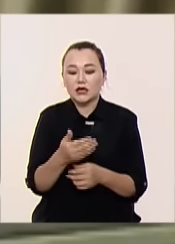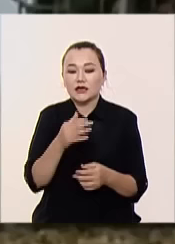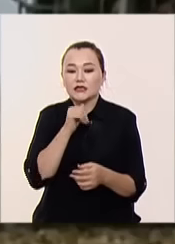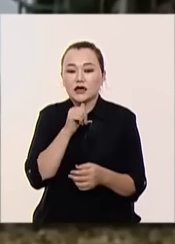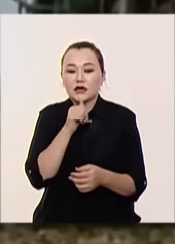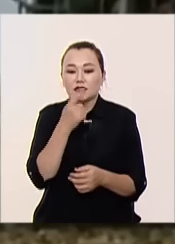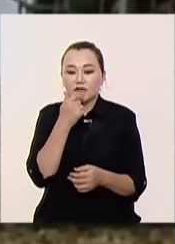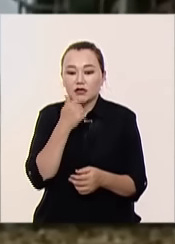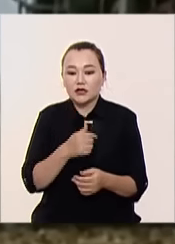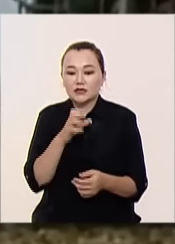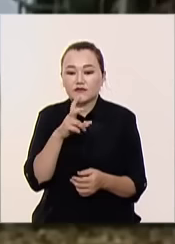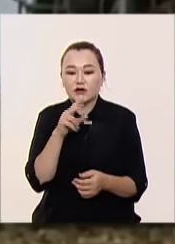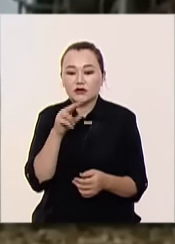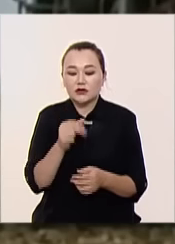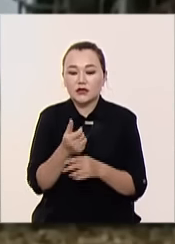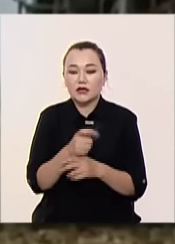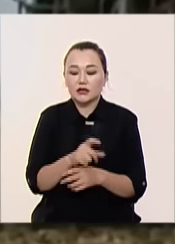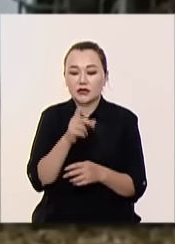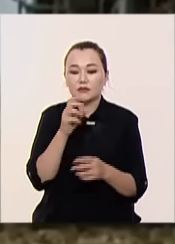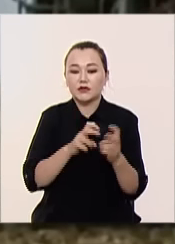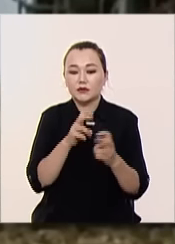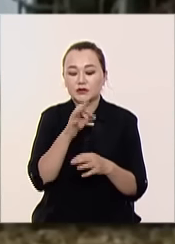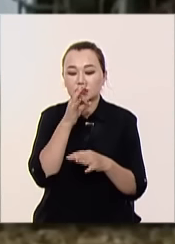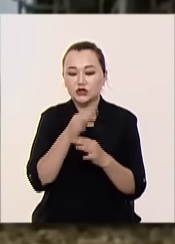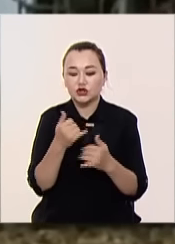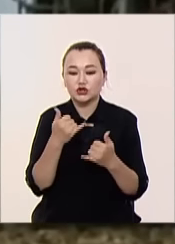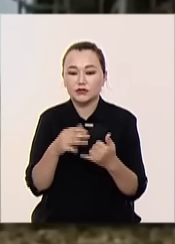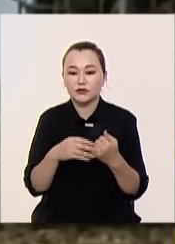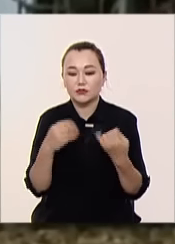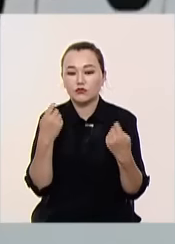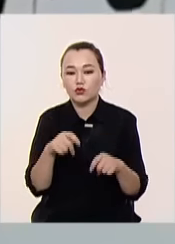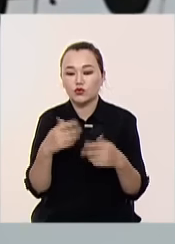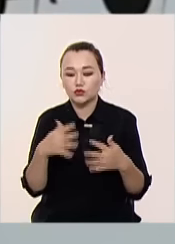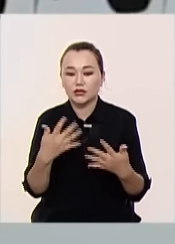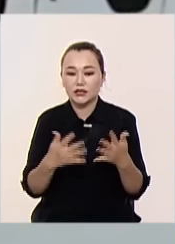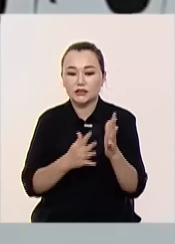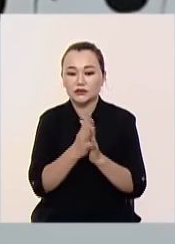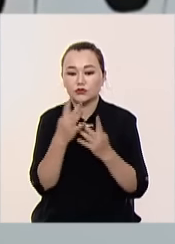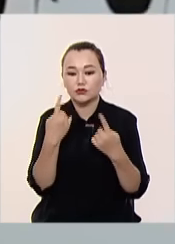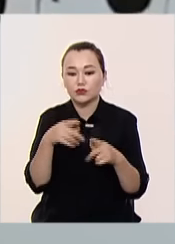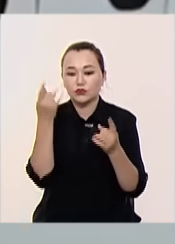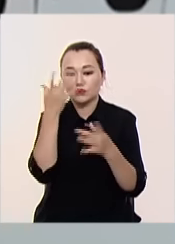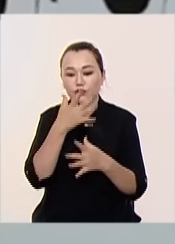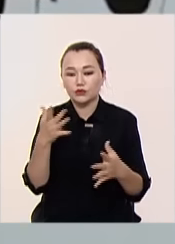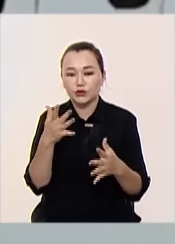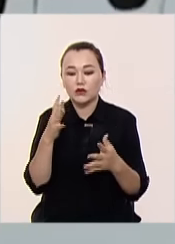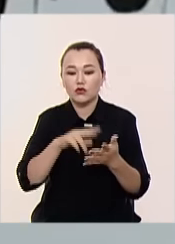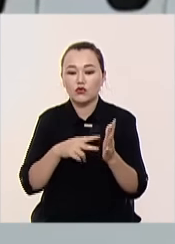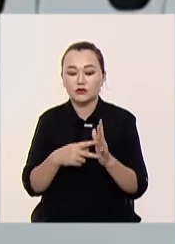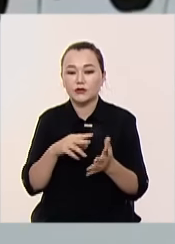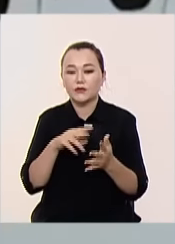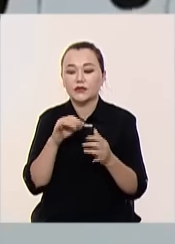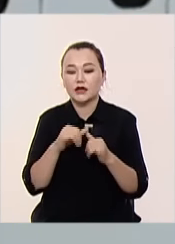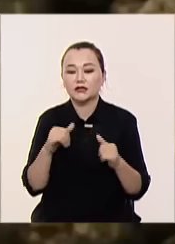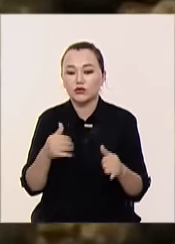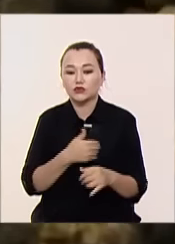свекле. По словам предпринимателя, земли сейчас проданы или же на них выращивают другие культуры. В комплексном плане развития